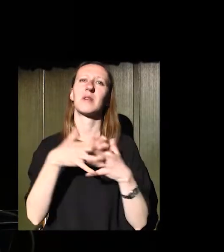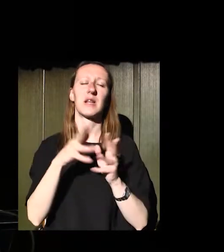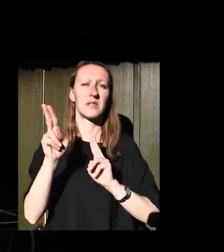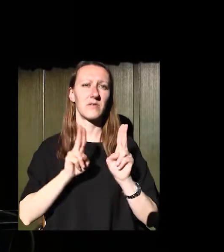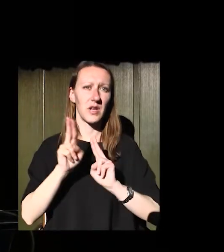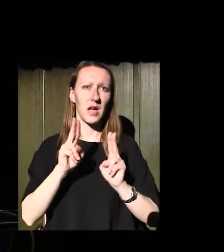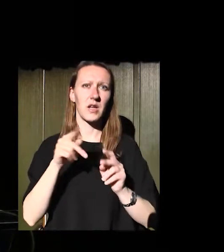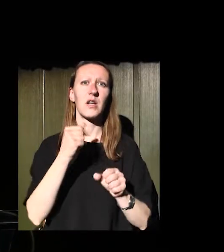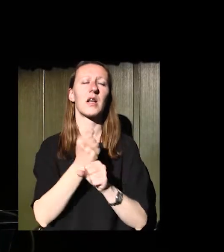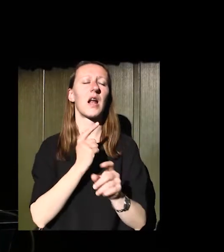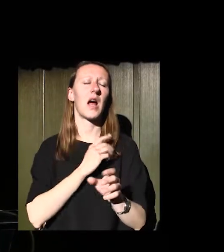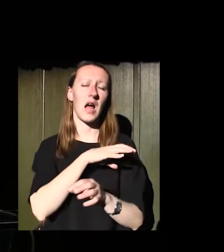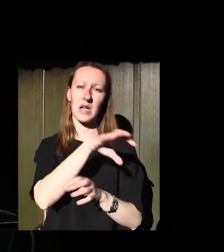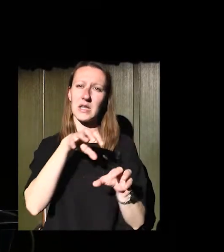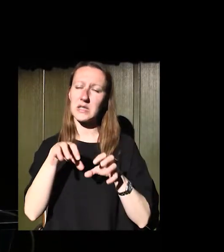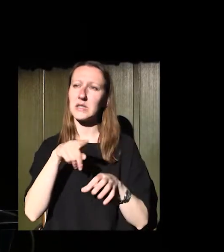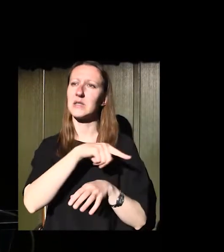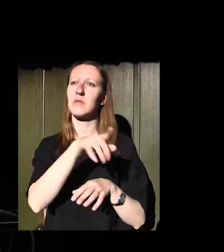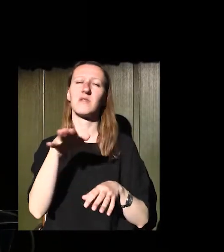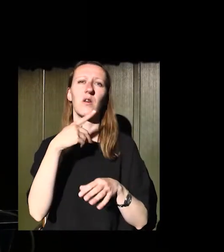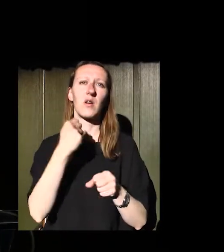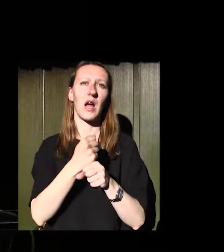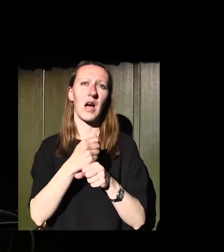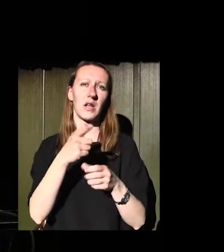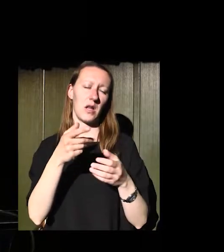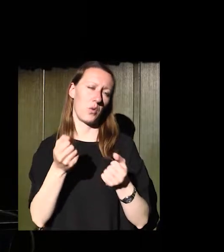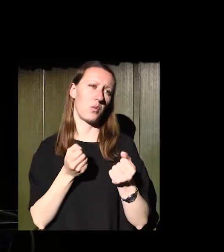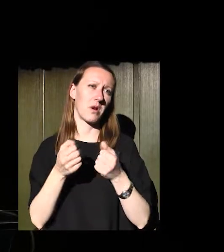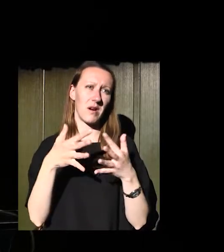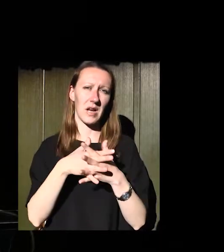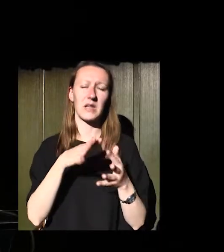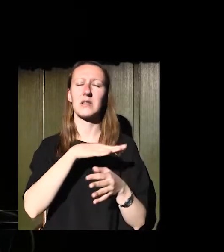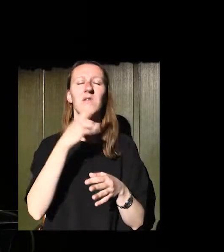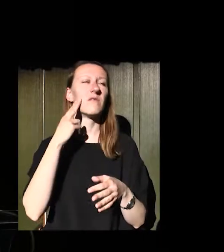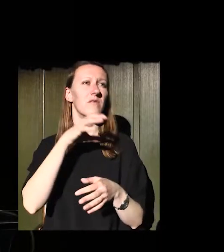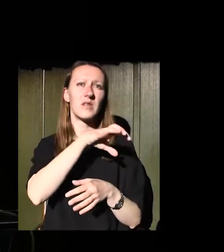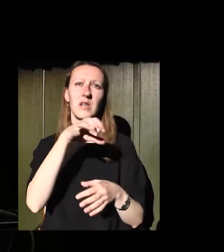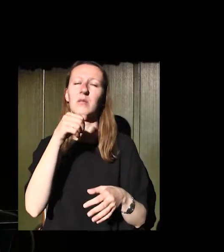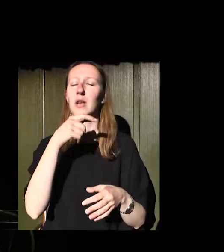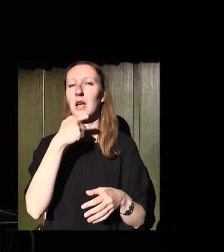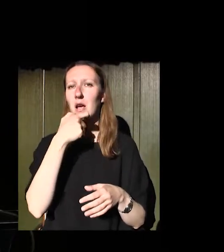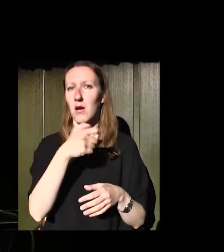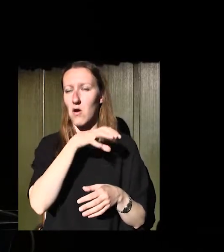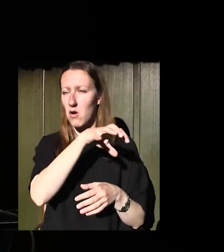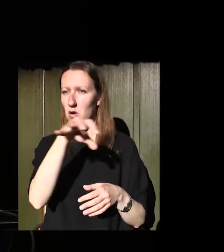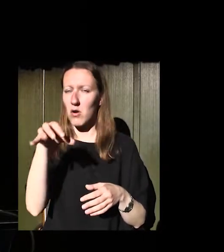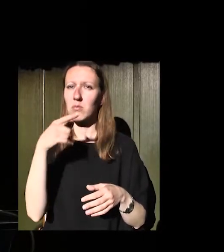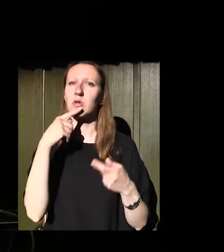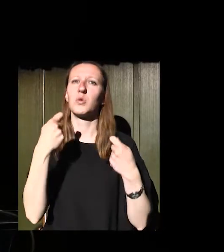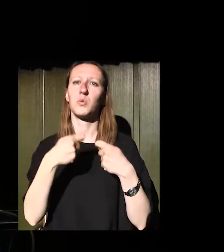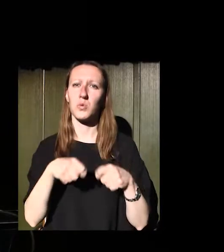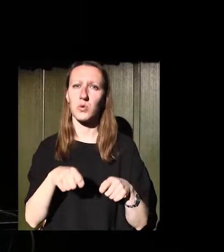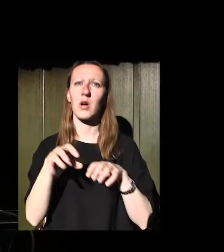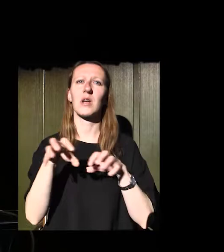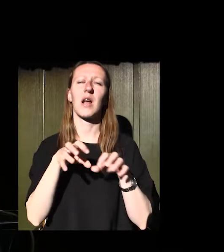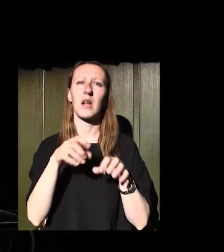gradskim vijećnicima, suradnicima, djelatnicima gradske uprave, brojnim poduzetnicima i gospodarstvenicima,